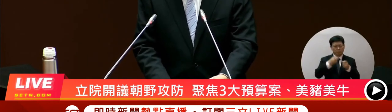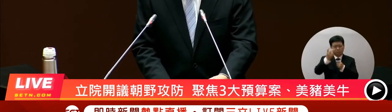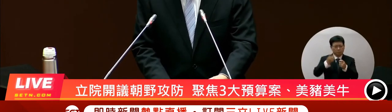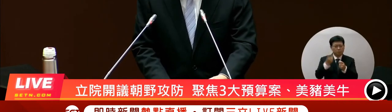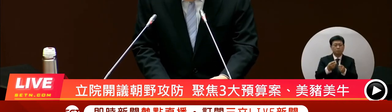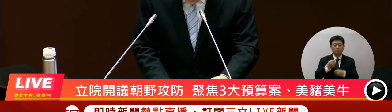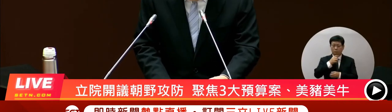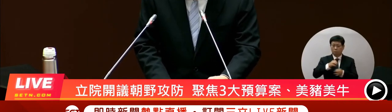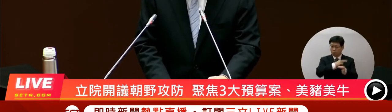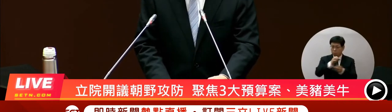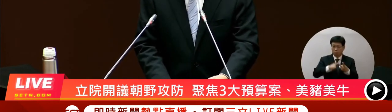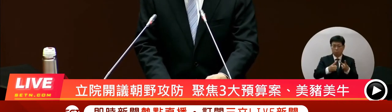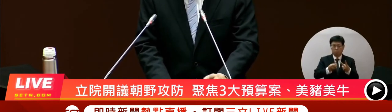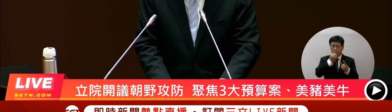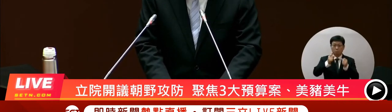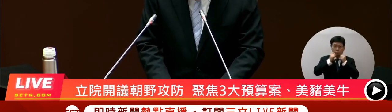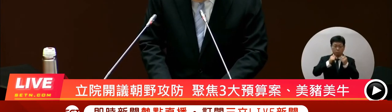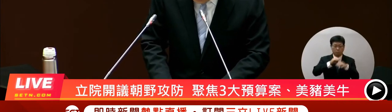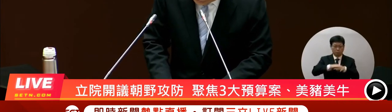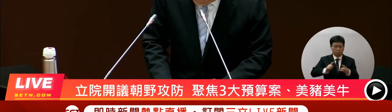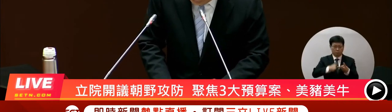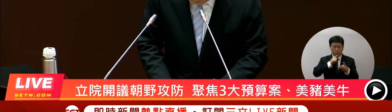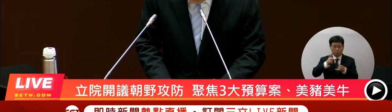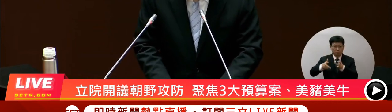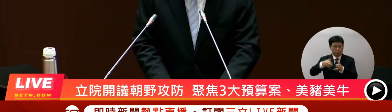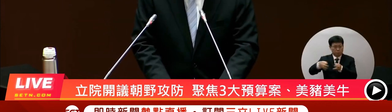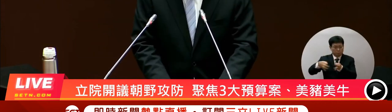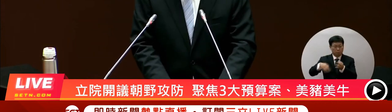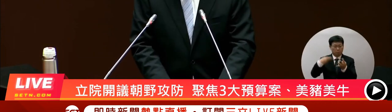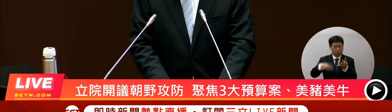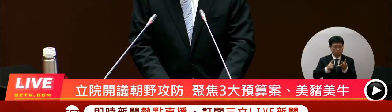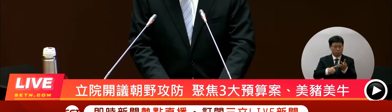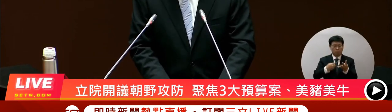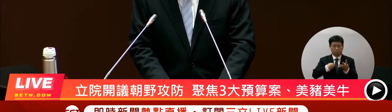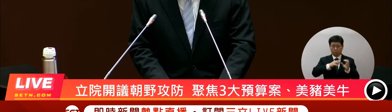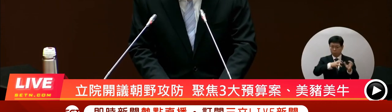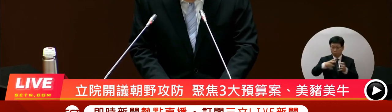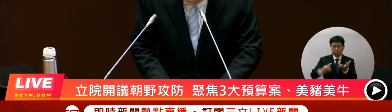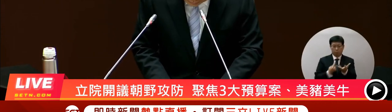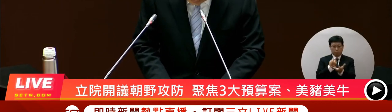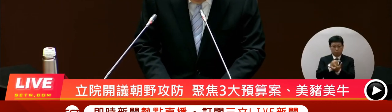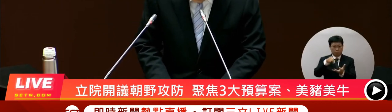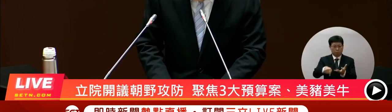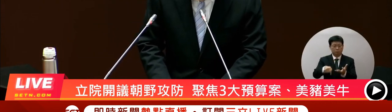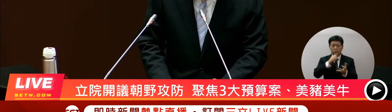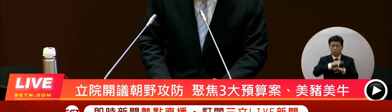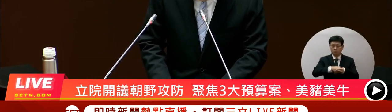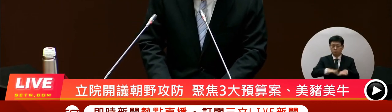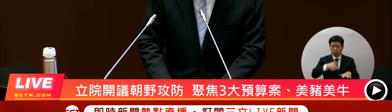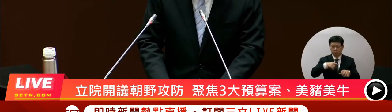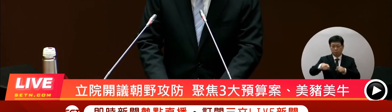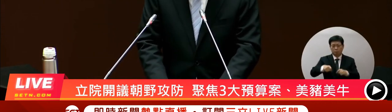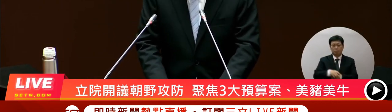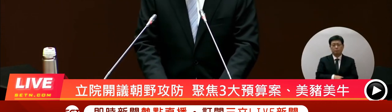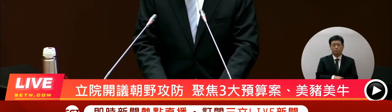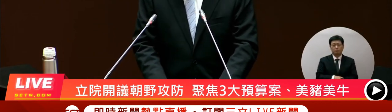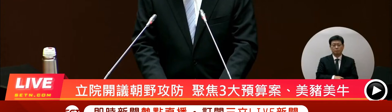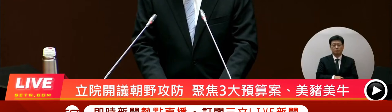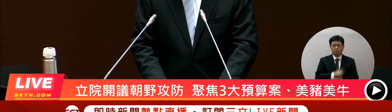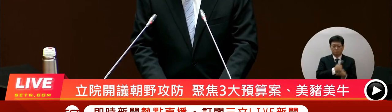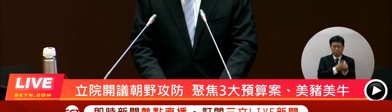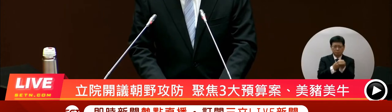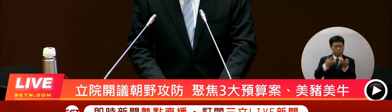易、食安、产业，甚至是台湾国际参与的安全战略，方方